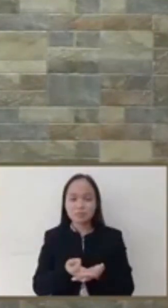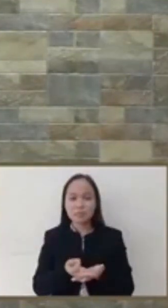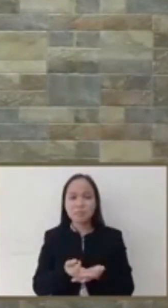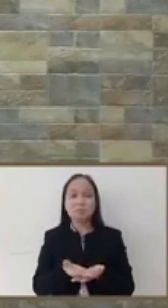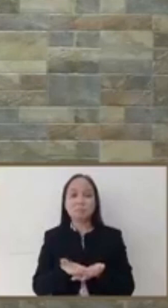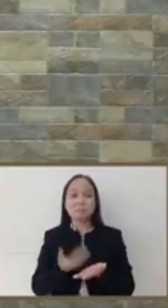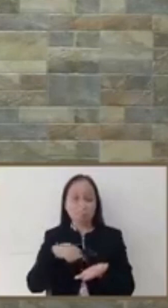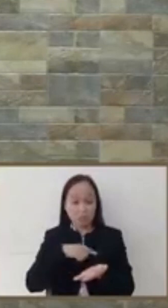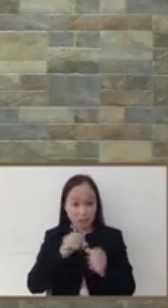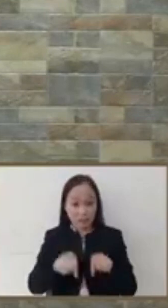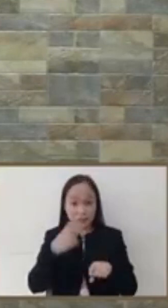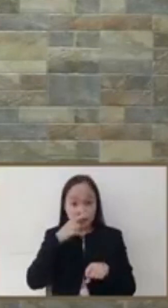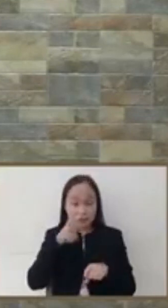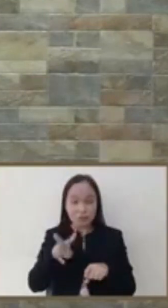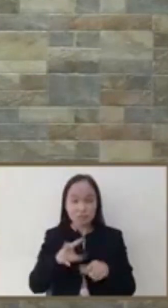Makikita nyo ang totoong